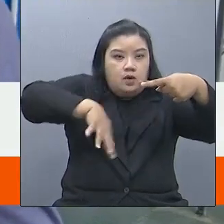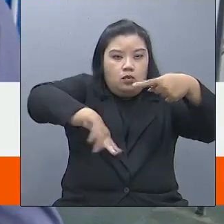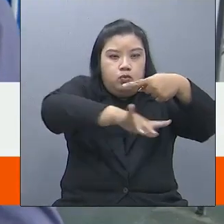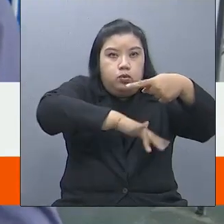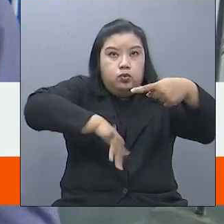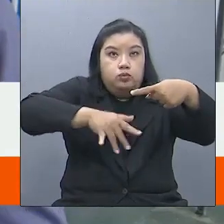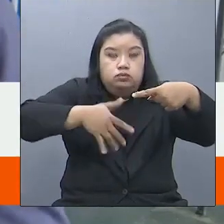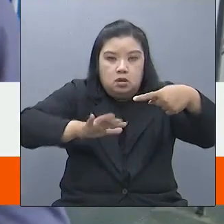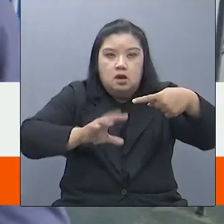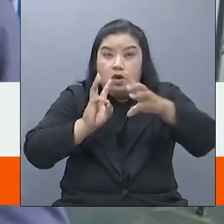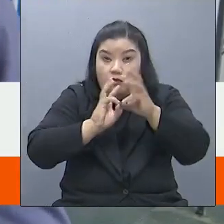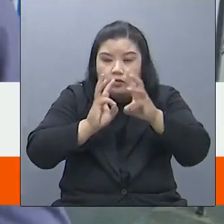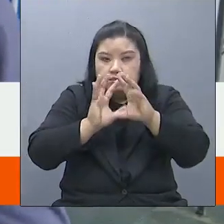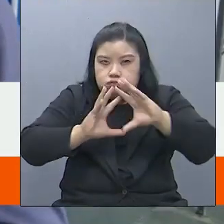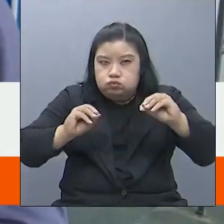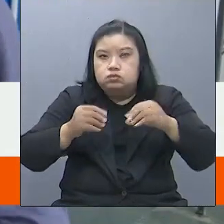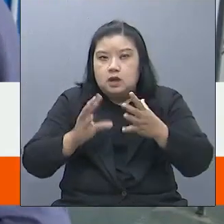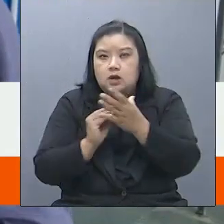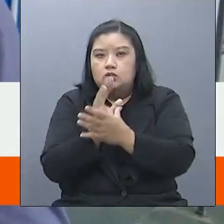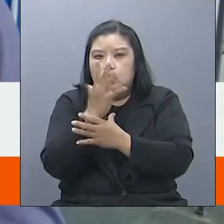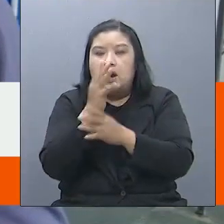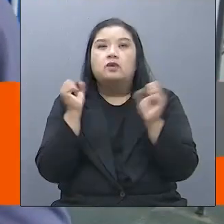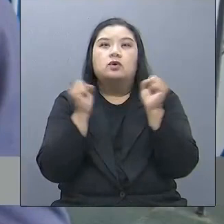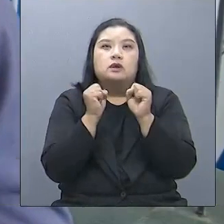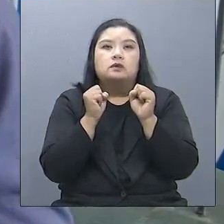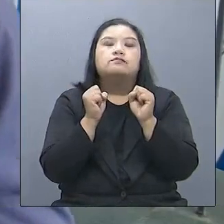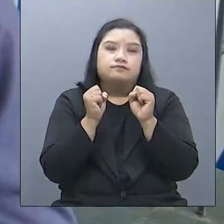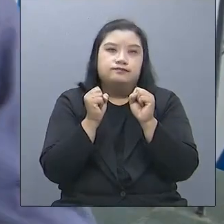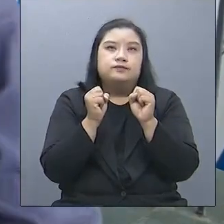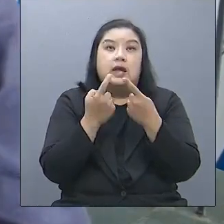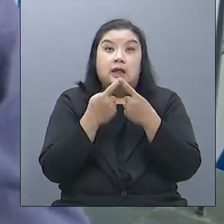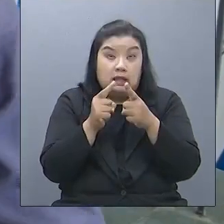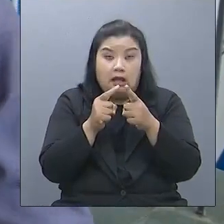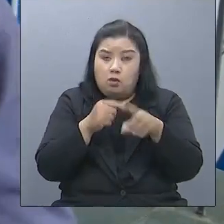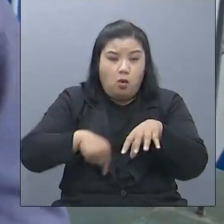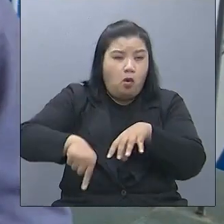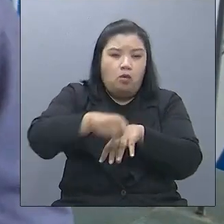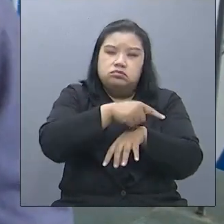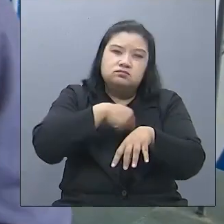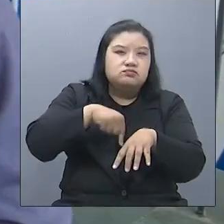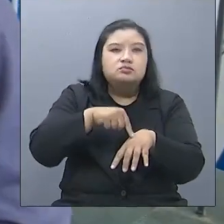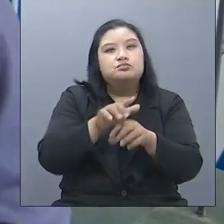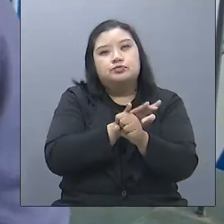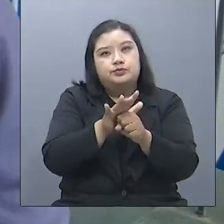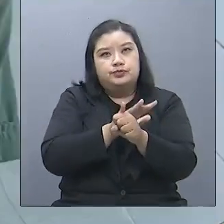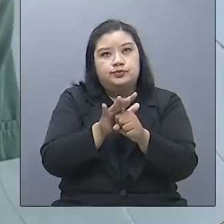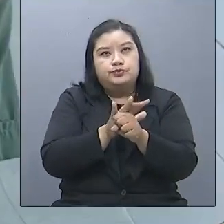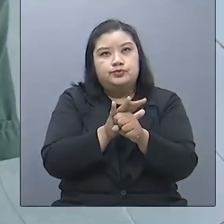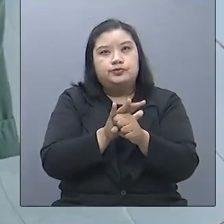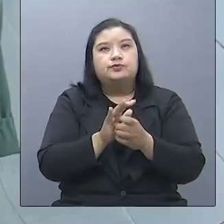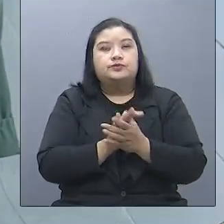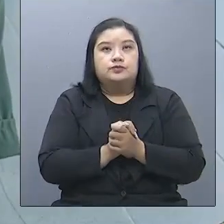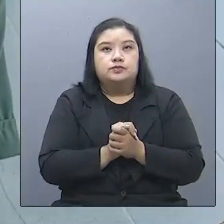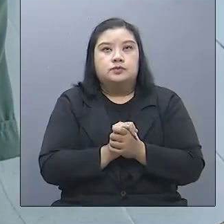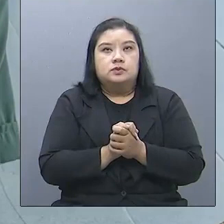ไปในตัวด้วยอย่างเงี้ยครับแต่ว่ามันก็อาจจะไม่ได้ทั้งหมดอย่างเงี้ยครับในบริเวณของทั้งโรงเรียนนะครับ ปก